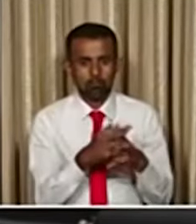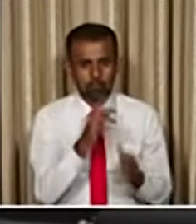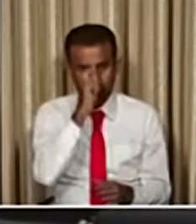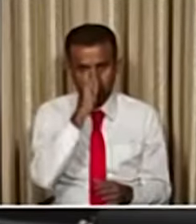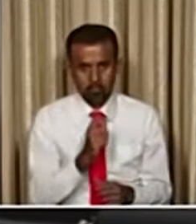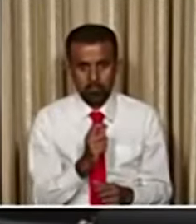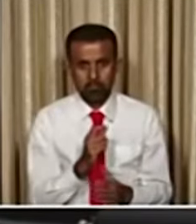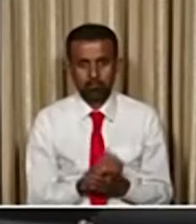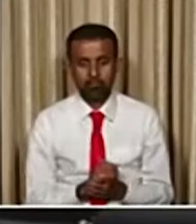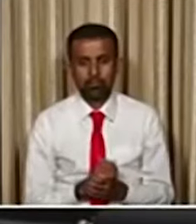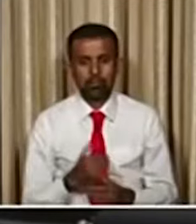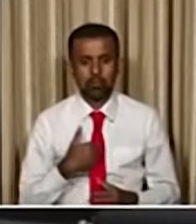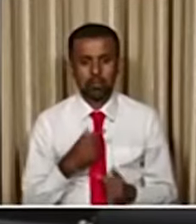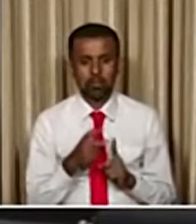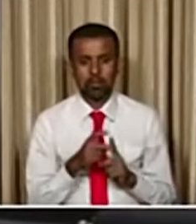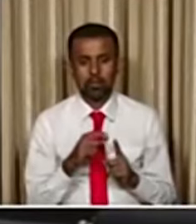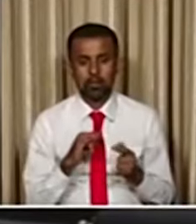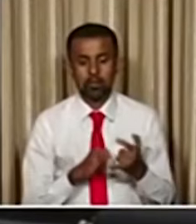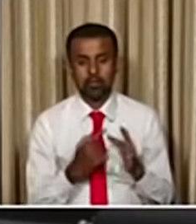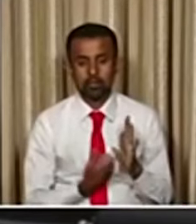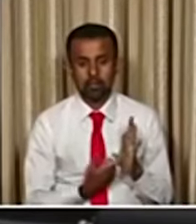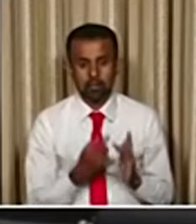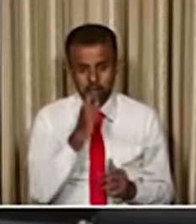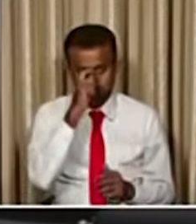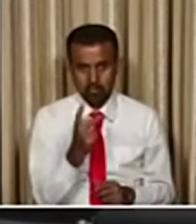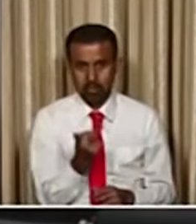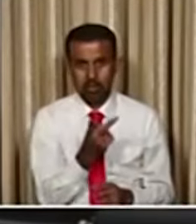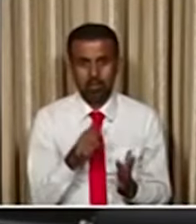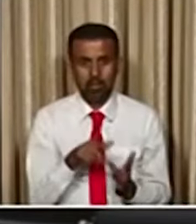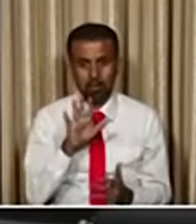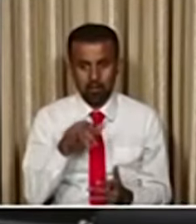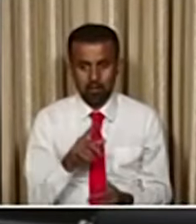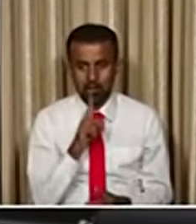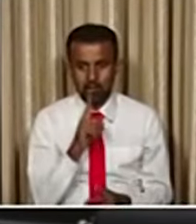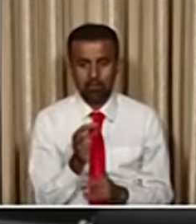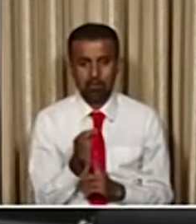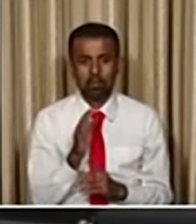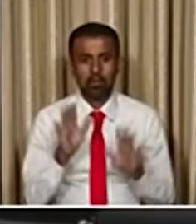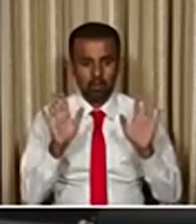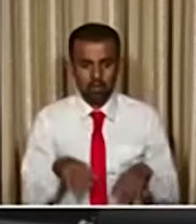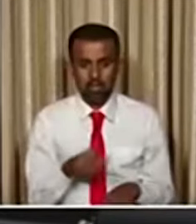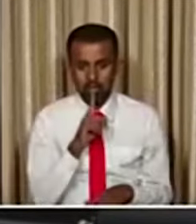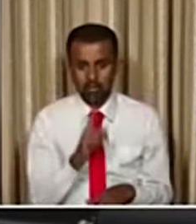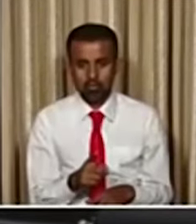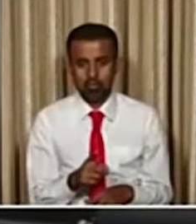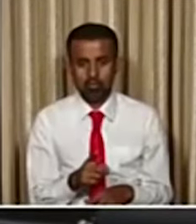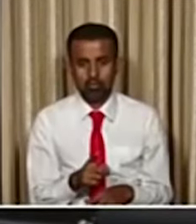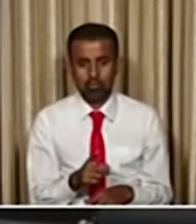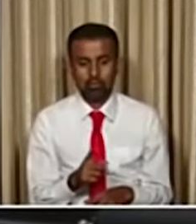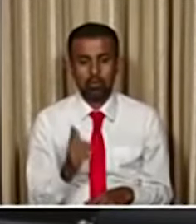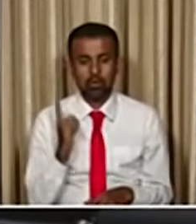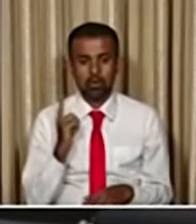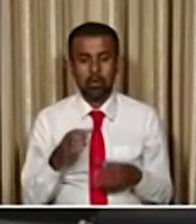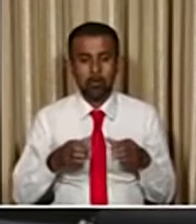මන්ත්‍රීතුමත් අපේ දයාසිරි ජයසේකර මන්ත්‍රීතුමාටත් ආරාධනාවක් කරා ජනාධිපතිතුමා පැමිණෙන්න කියලා. ඒ වගේ මෙතන හිටපු